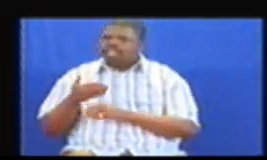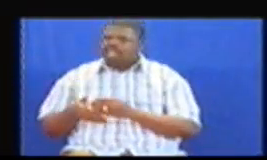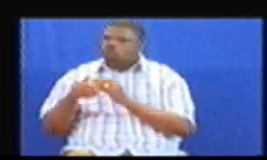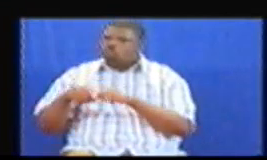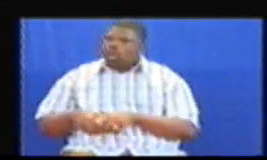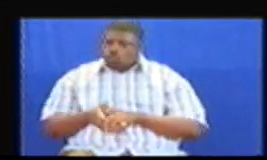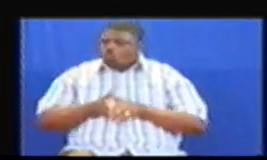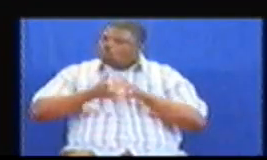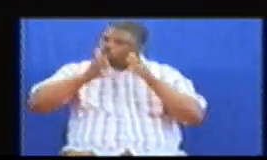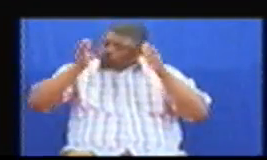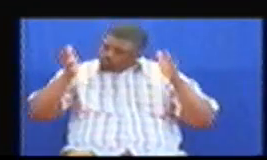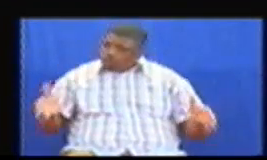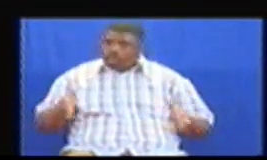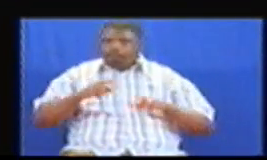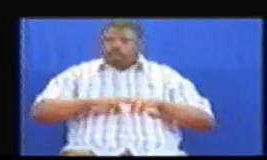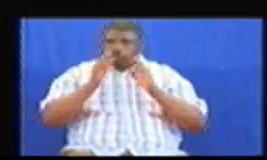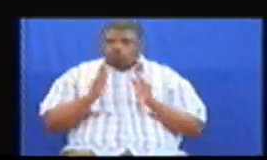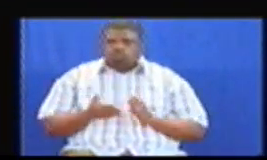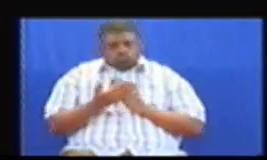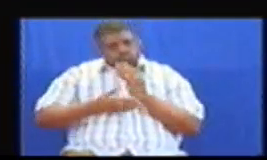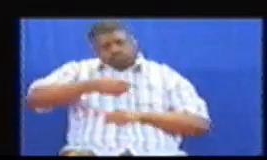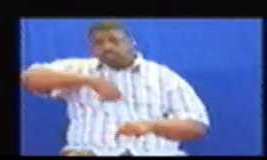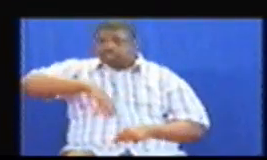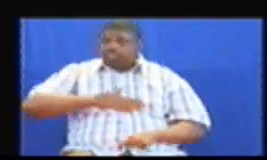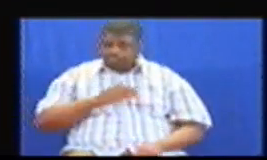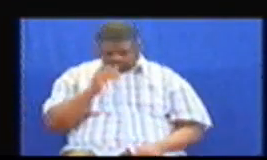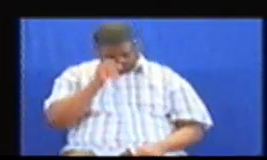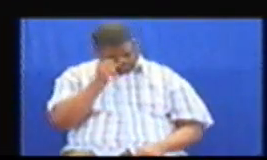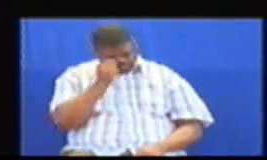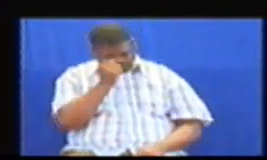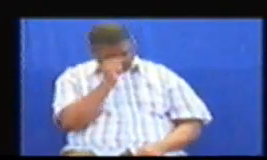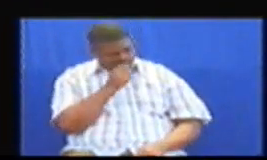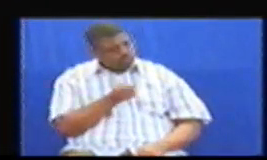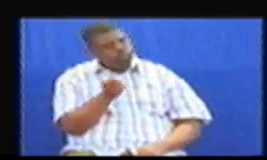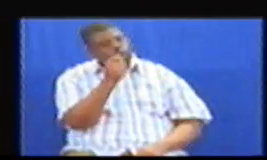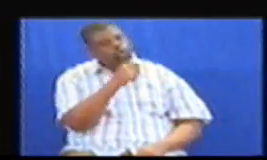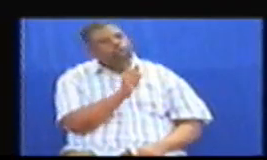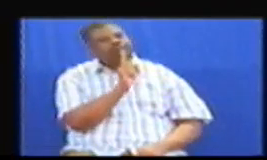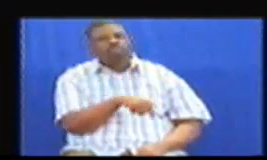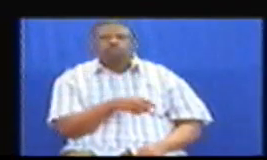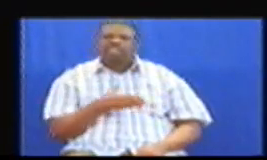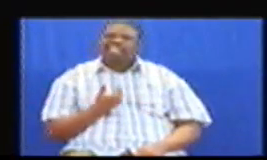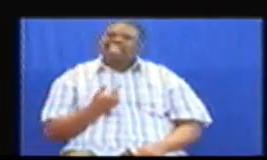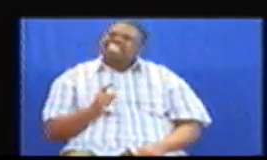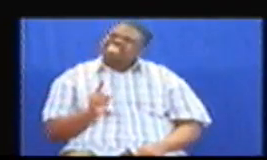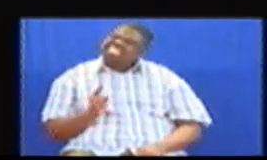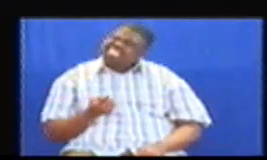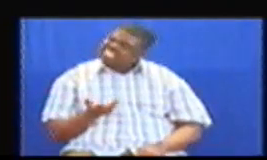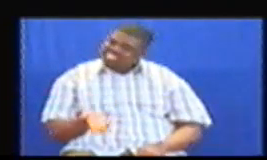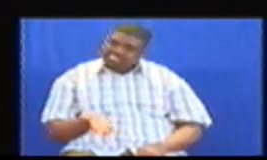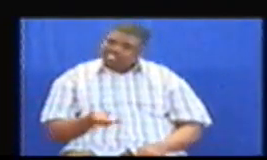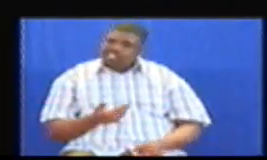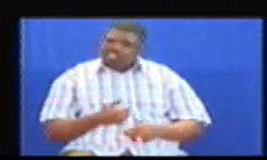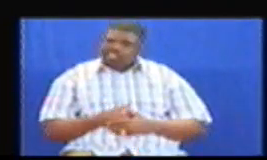mahakama kuu katika makao makuu ya nchi yetu. Tena majengo na kila kitu, michoro imeshawekwa. Tunataka nini wa Tanzania?